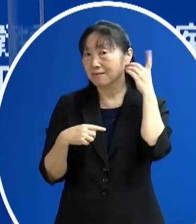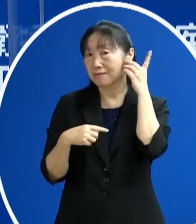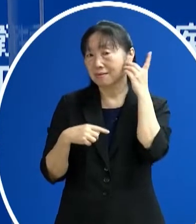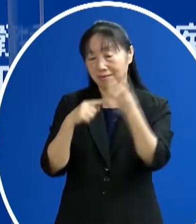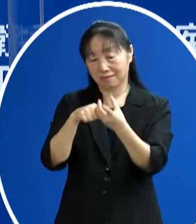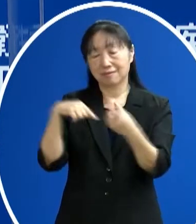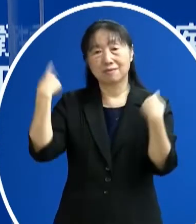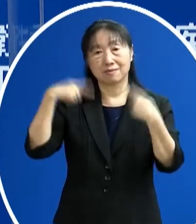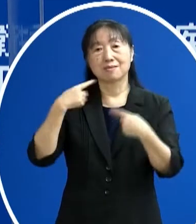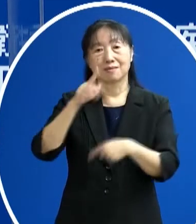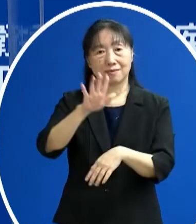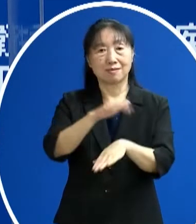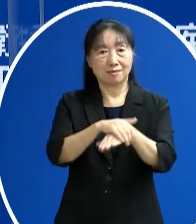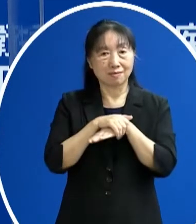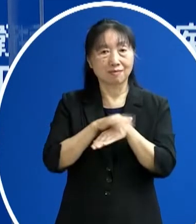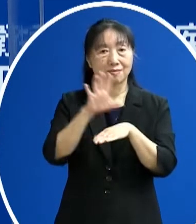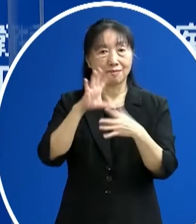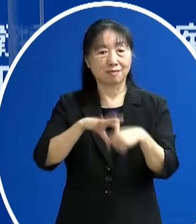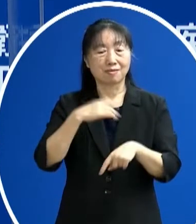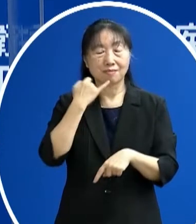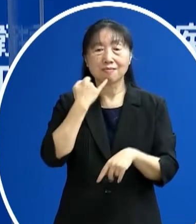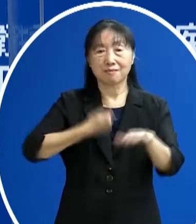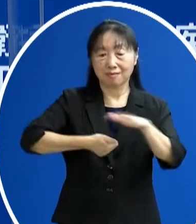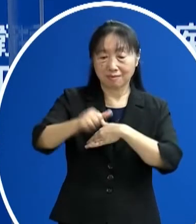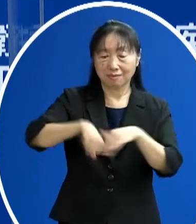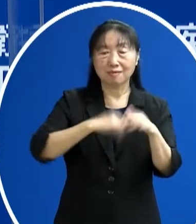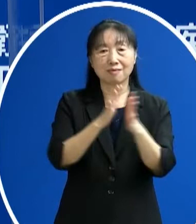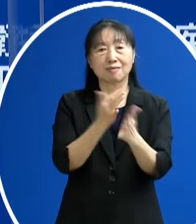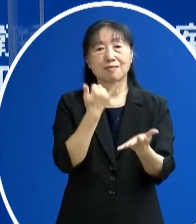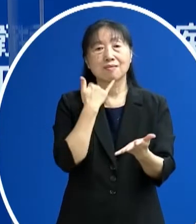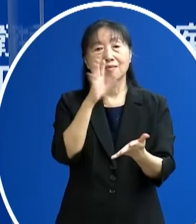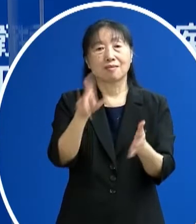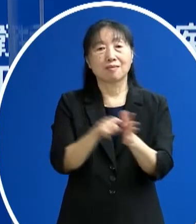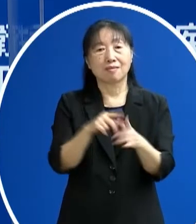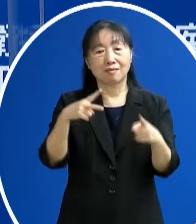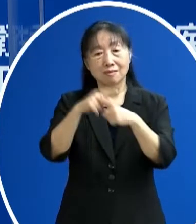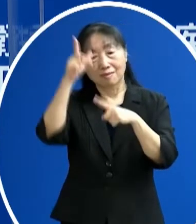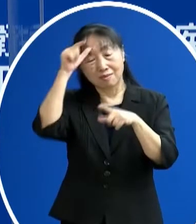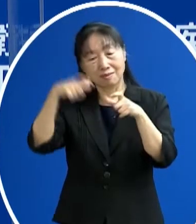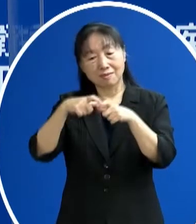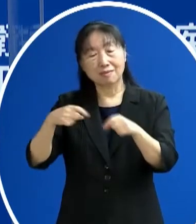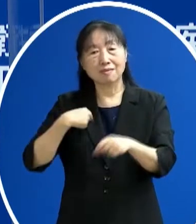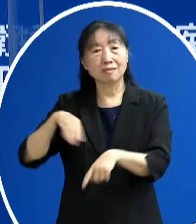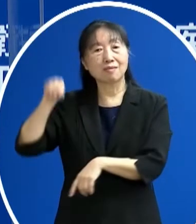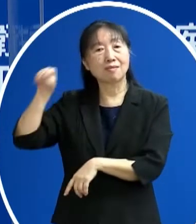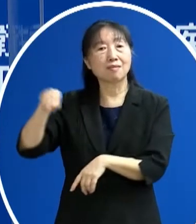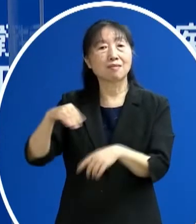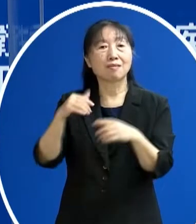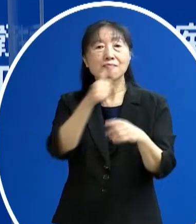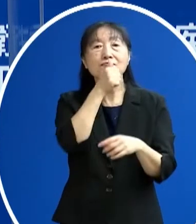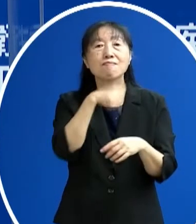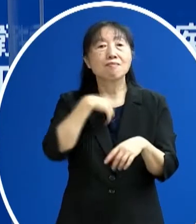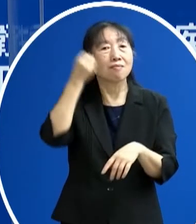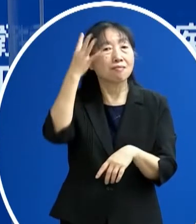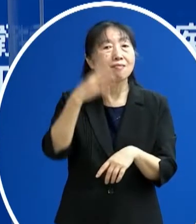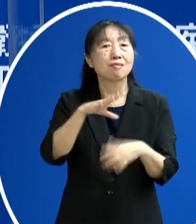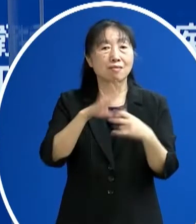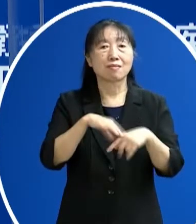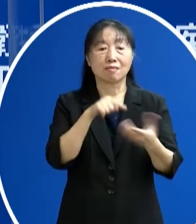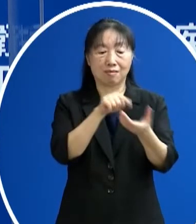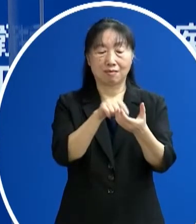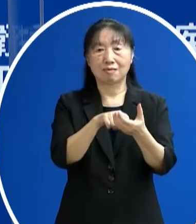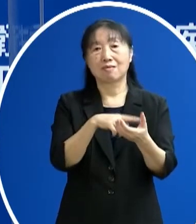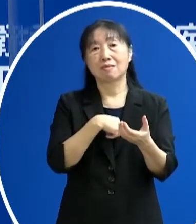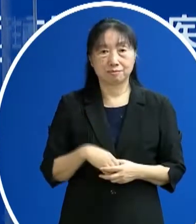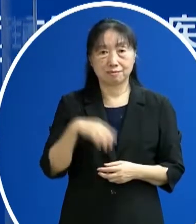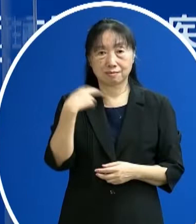入场合如果需要的时候比较不会因为说有时候小黄卡忘了带然后不方便来证明自己，那主要